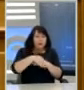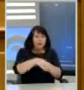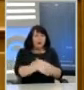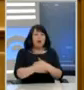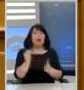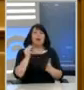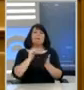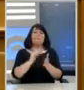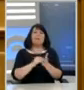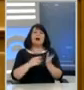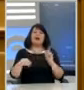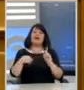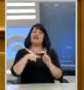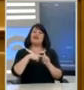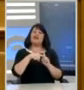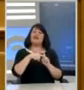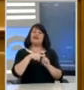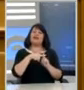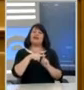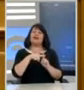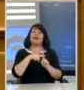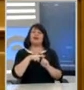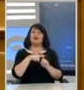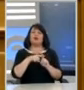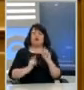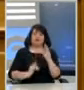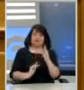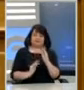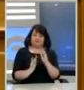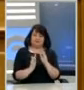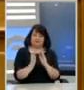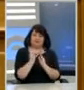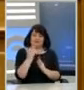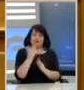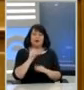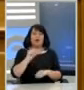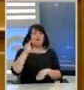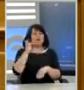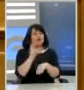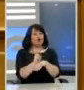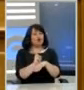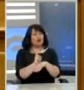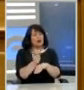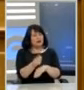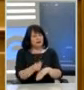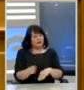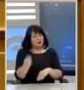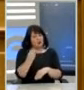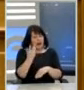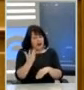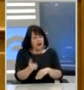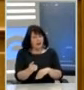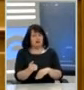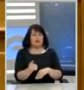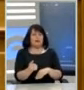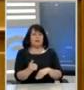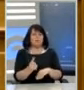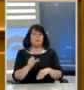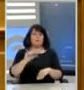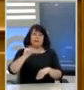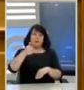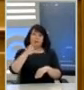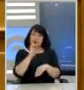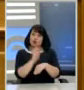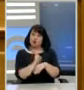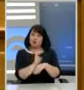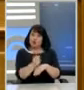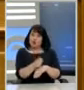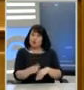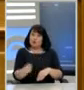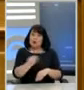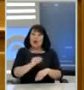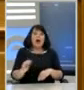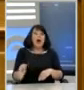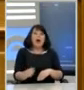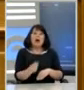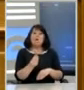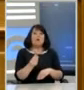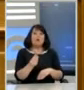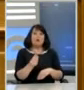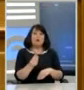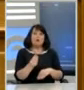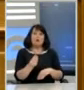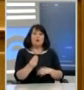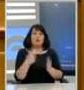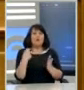ξανά θετικό ρυθμό ανάπτυξης. Είχαμε πρωτογενή πλεονάσματα. Πρωτογενή πλεονάσματα τα οποία προήλθαν όμως